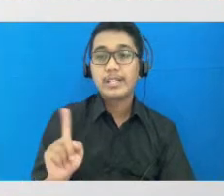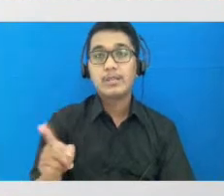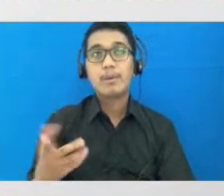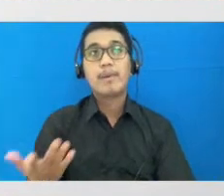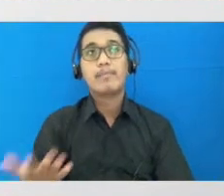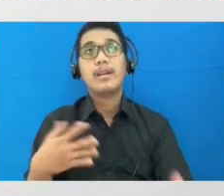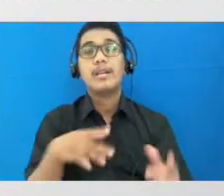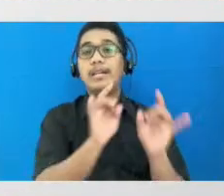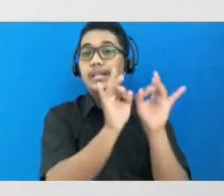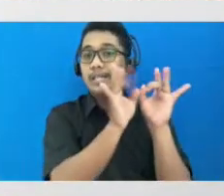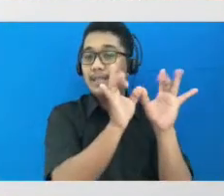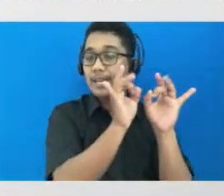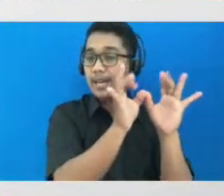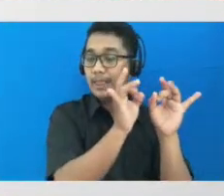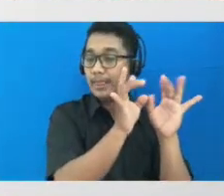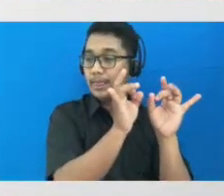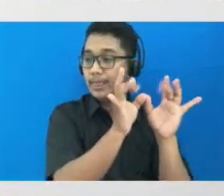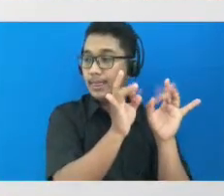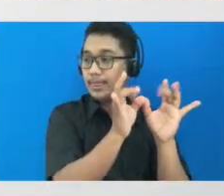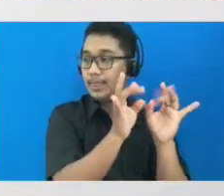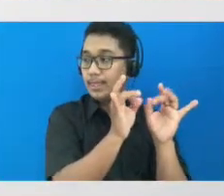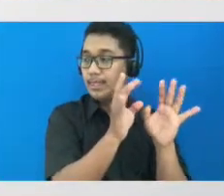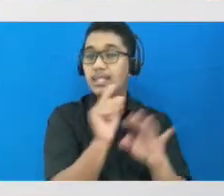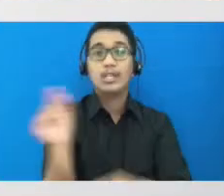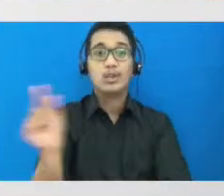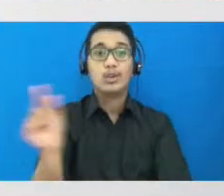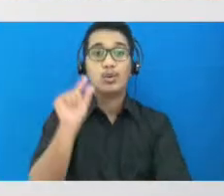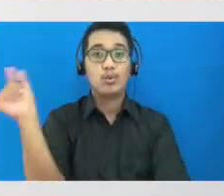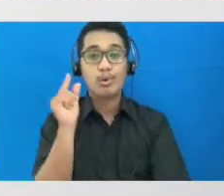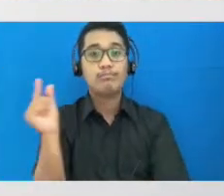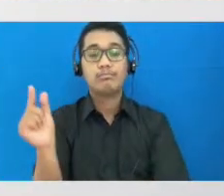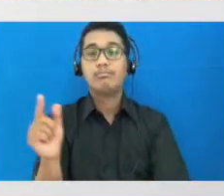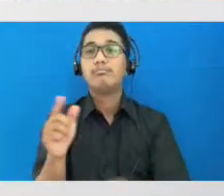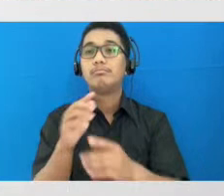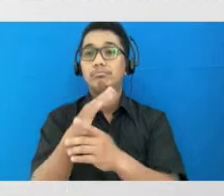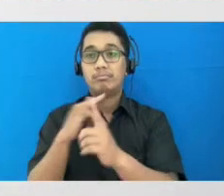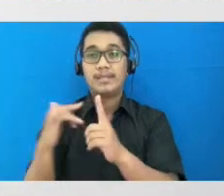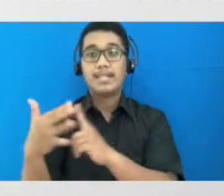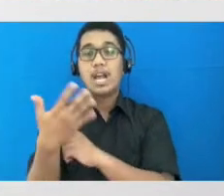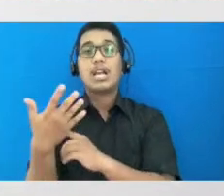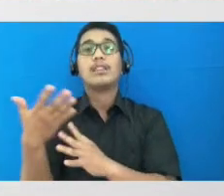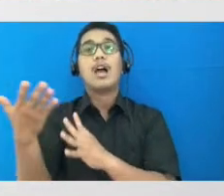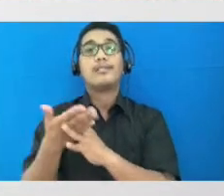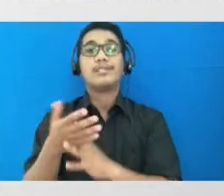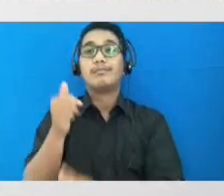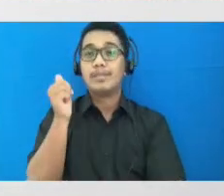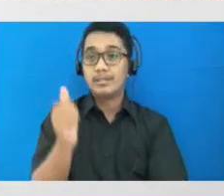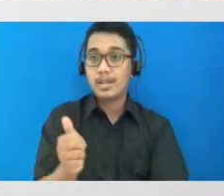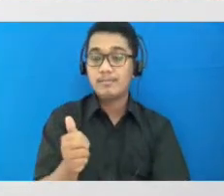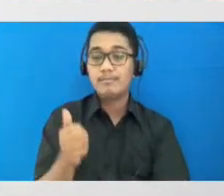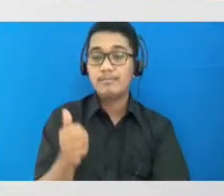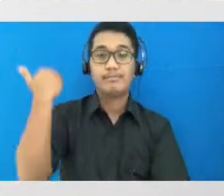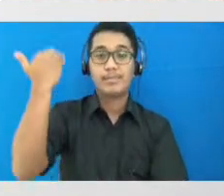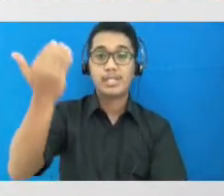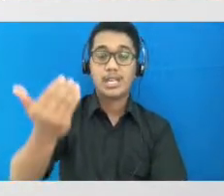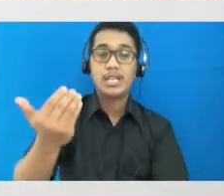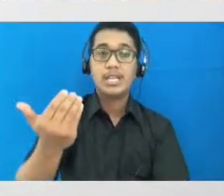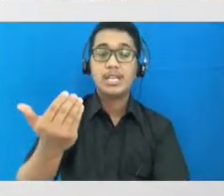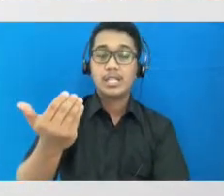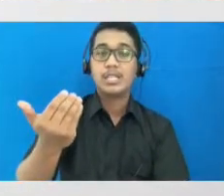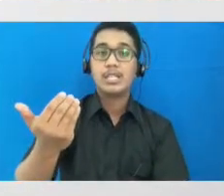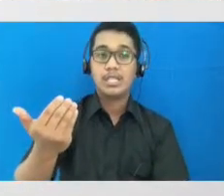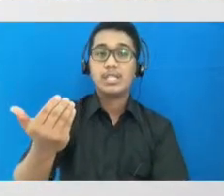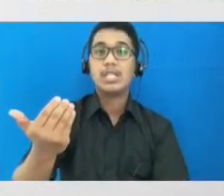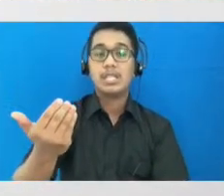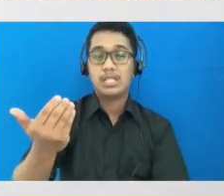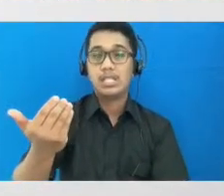udah umum, publik, akses oleh siapa saja, akhirnya in long term impact-nya